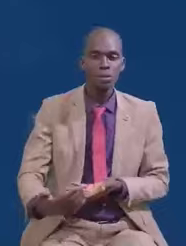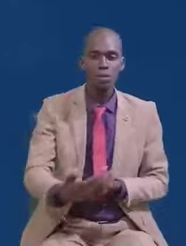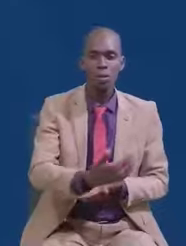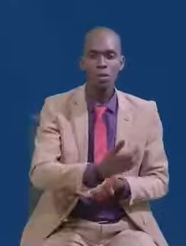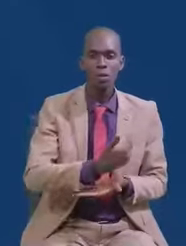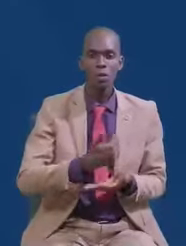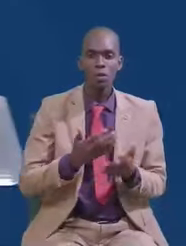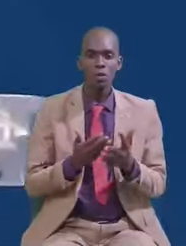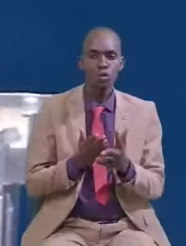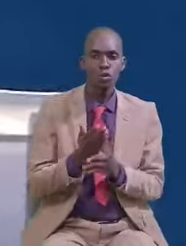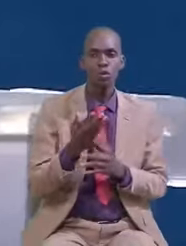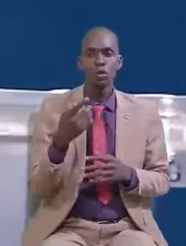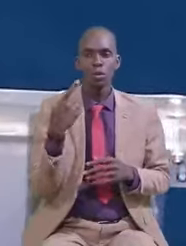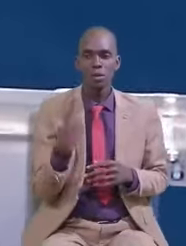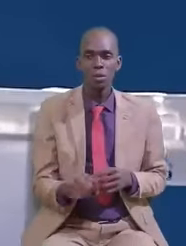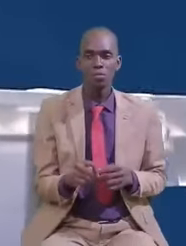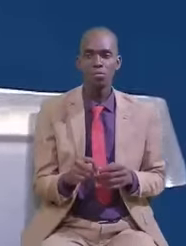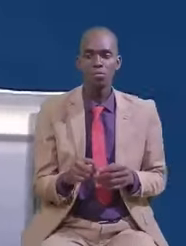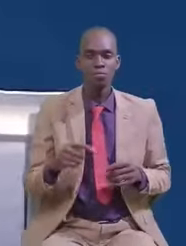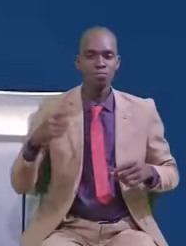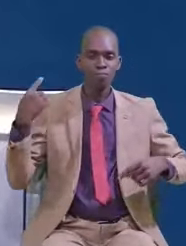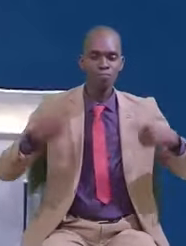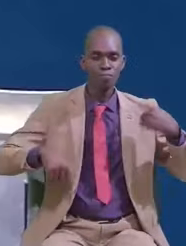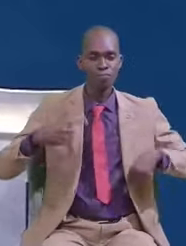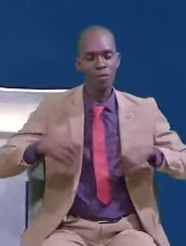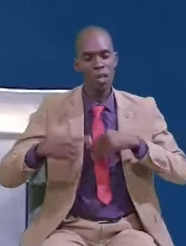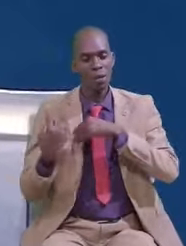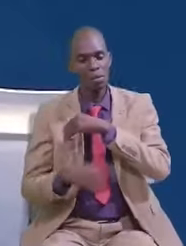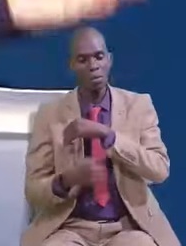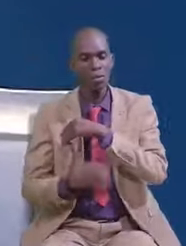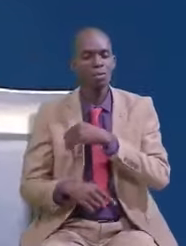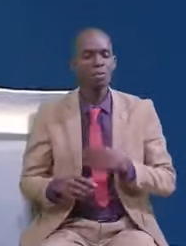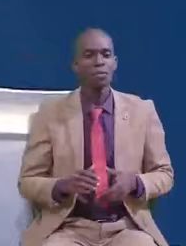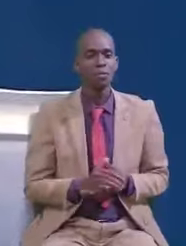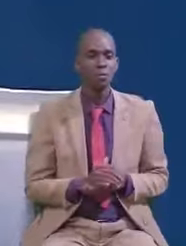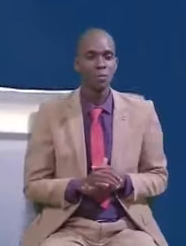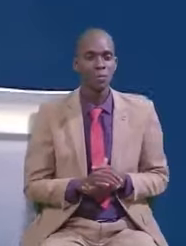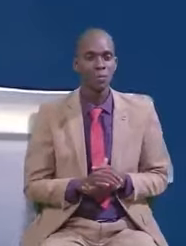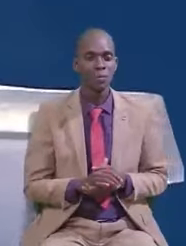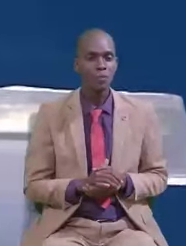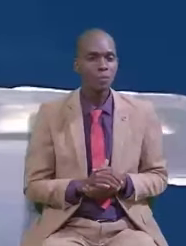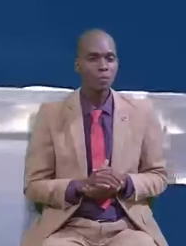La guérison par les meurtrissures marquantes.